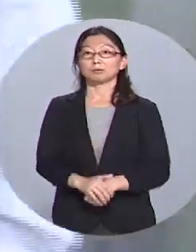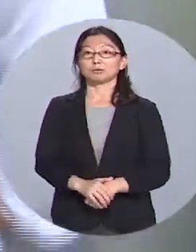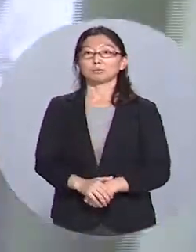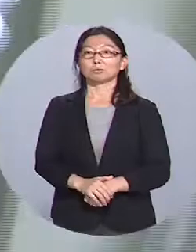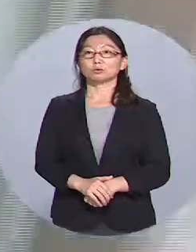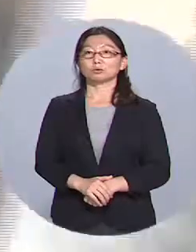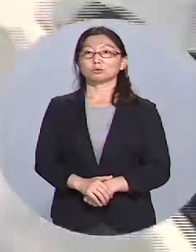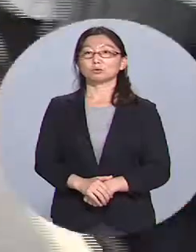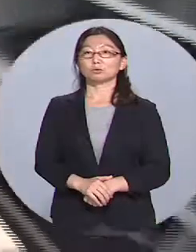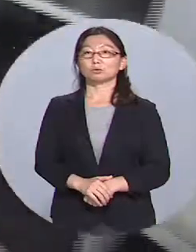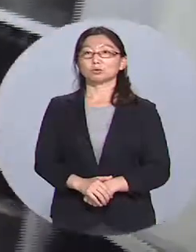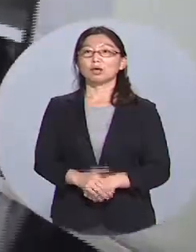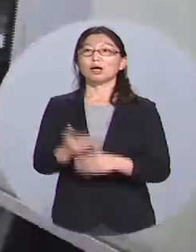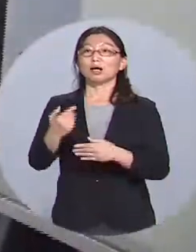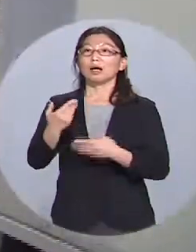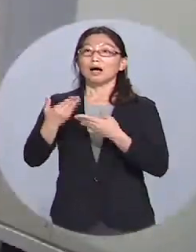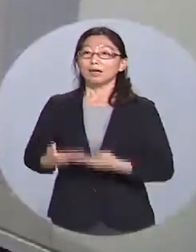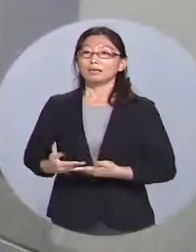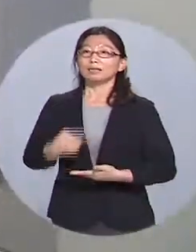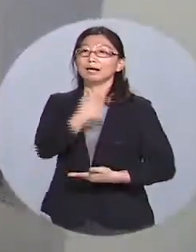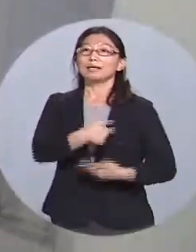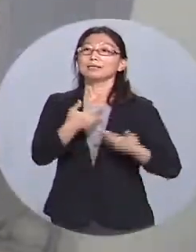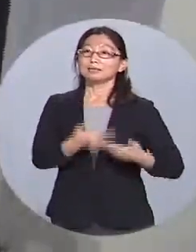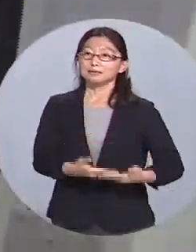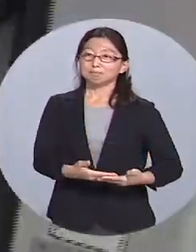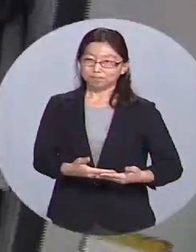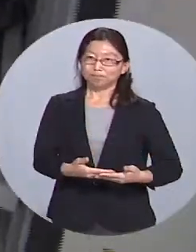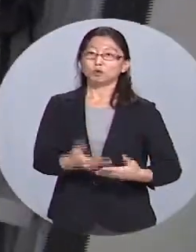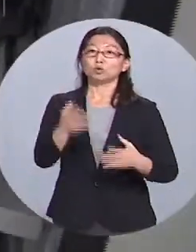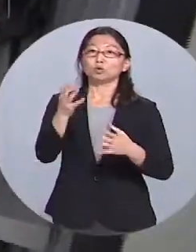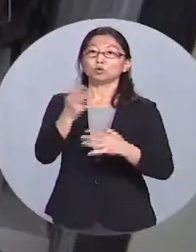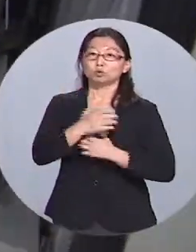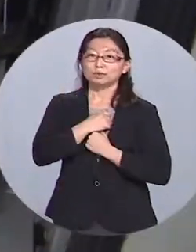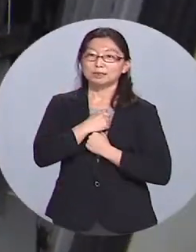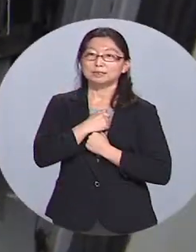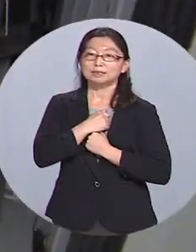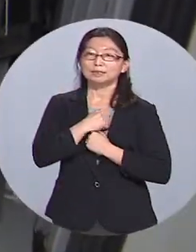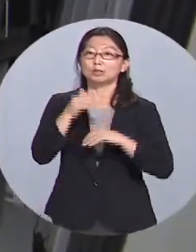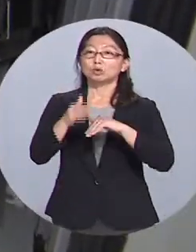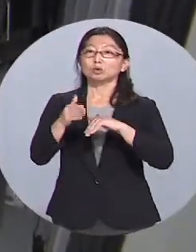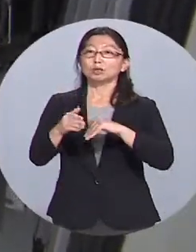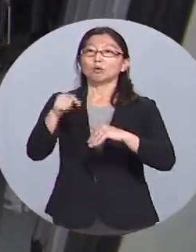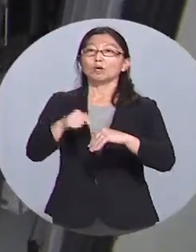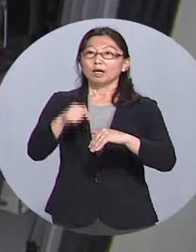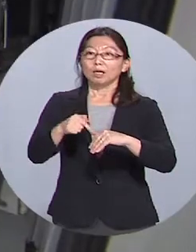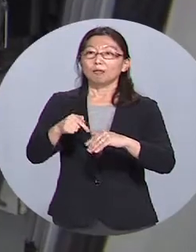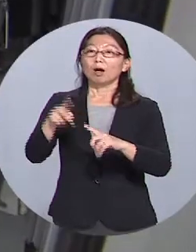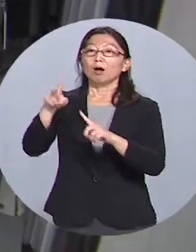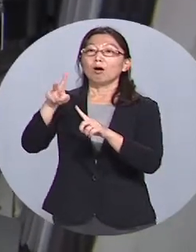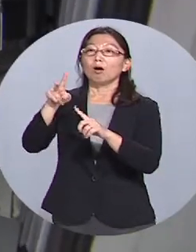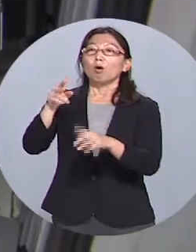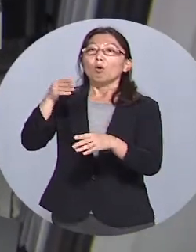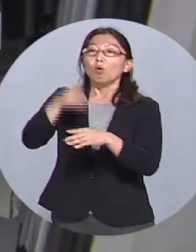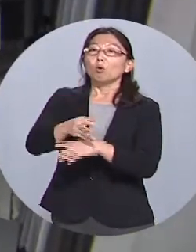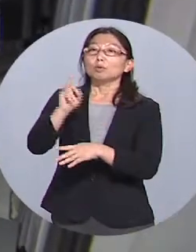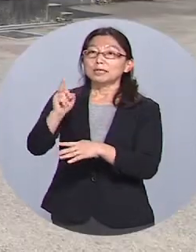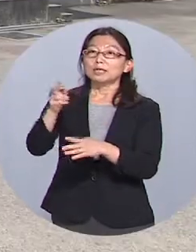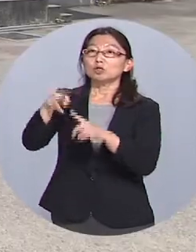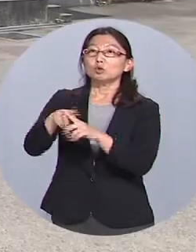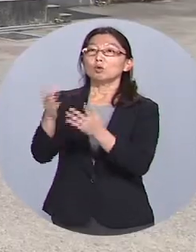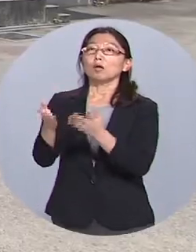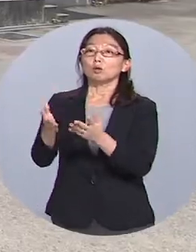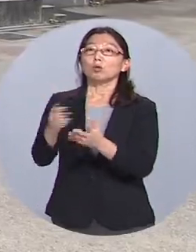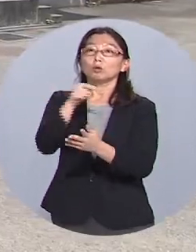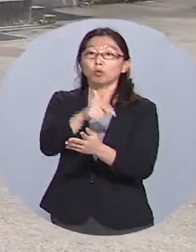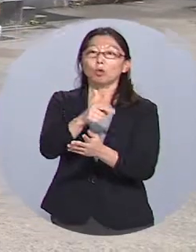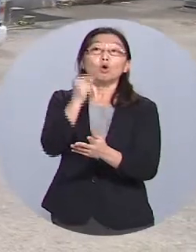安心安全に十分配慮された給食は小瀬小学校内で食べる分だけではなく、小瀬町立梅園小学校